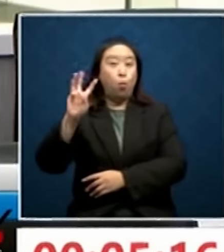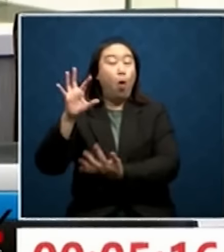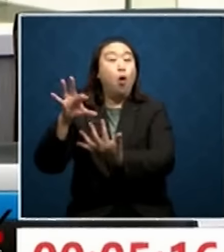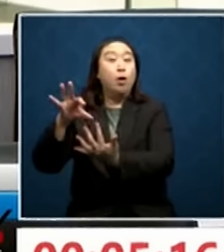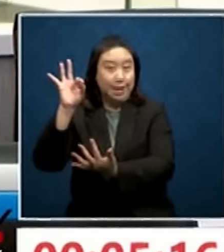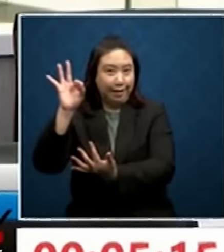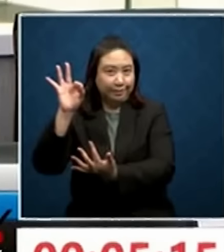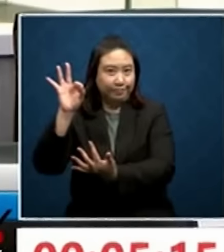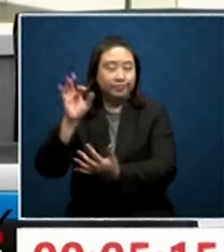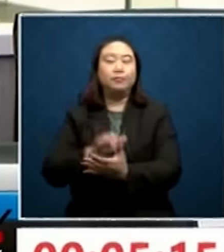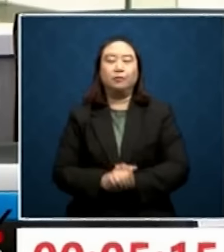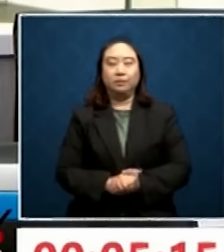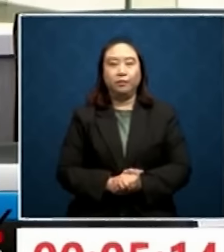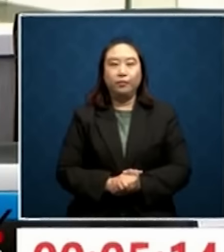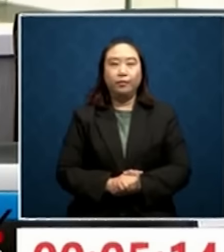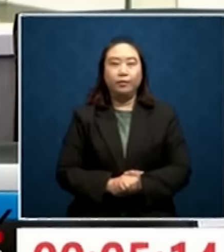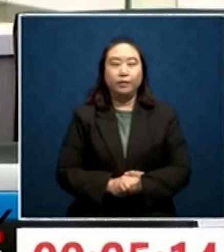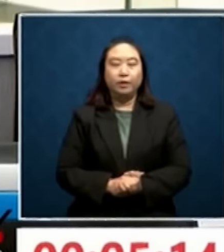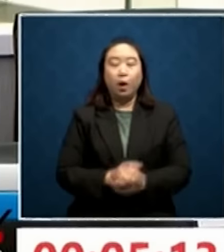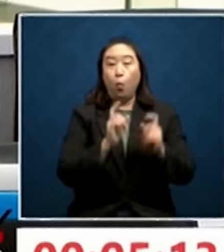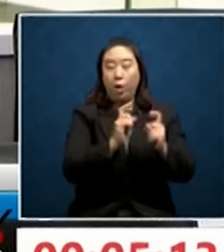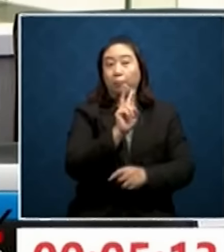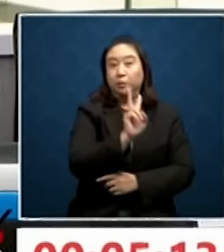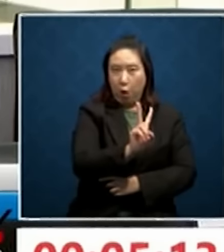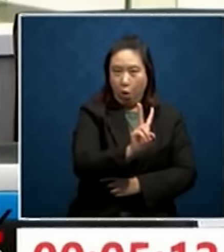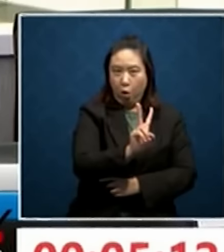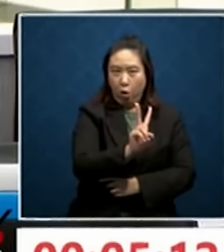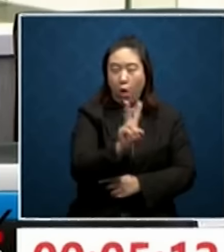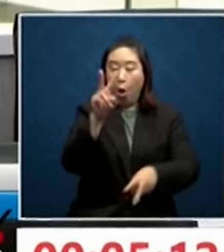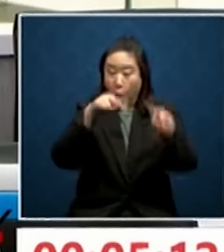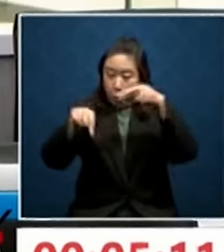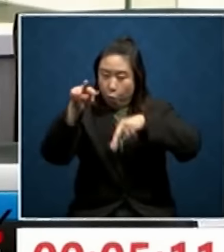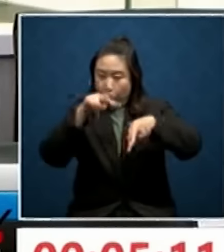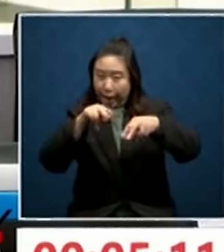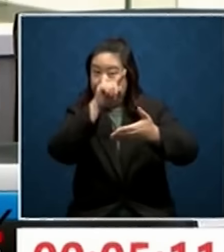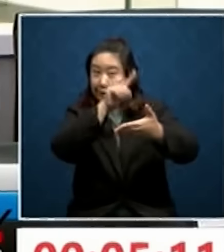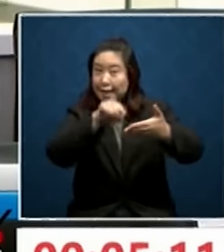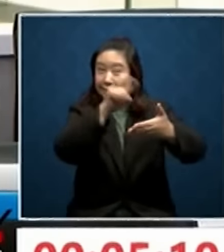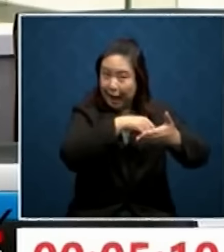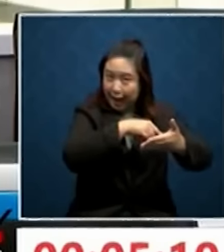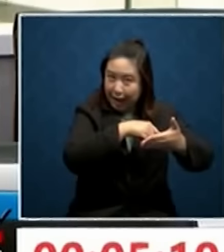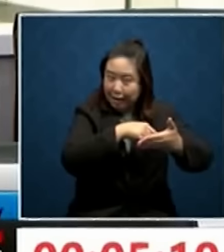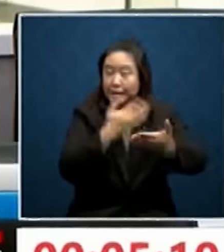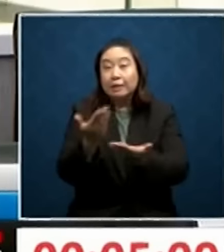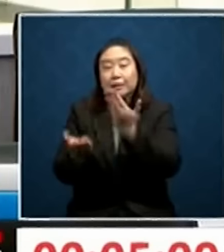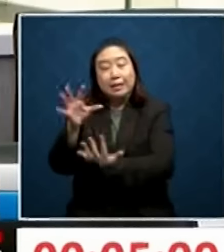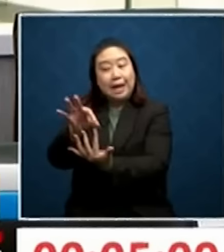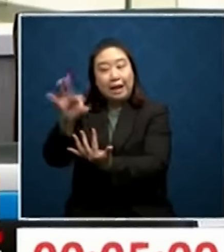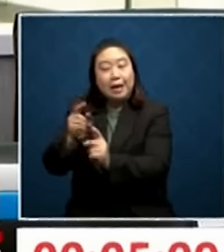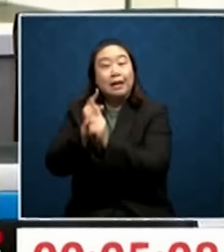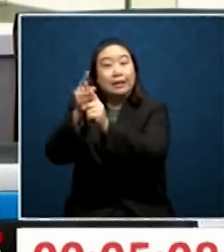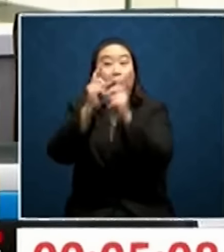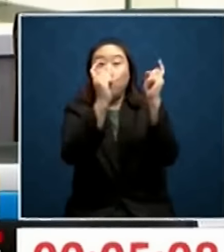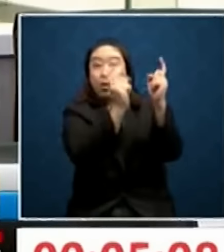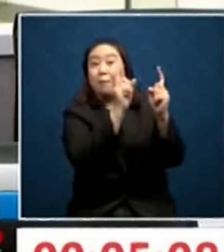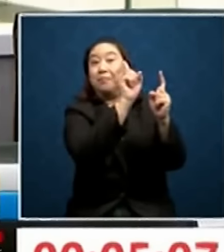เกิดขึ้นตั้งอยู่และดับไปภายใน 1วันอย่างงั้นเลยนะเพราะว่ามันจะพ้นไปตามสวชุดเดิมไงครับฉะนั้นคำถามก็จะเป็นว่าเอ๊ะแล้ว